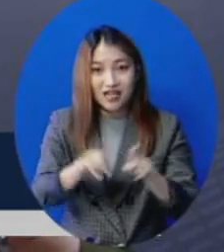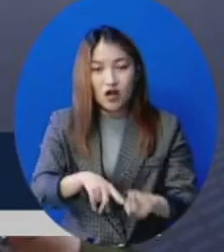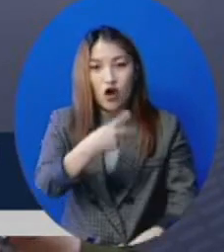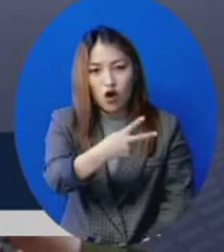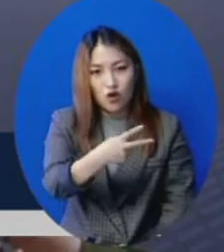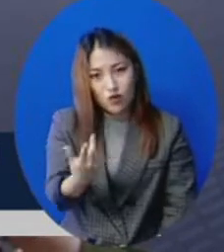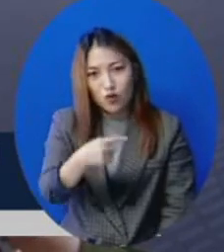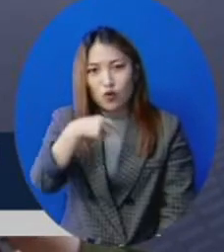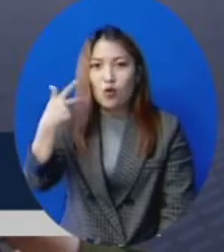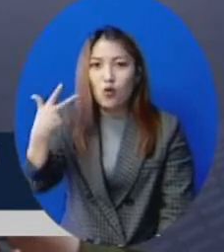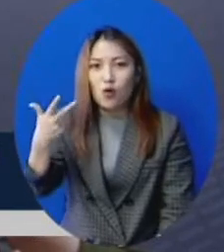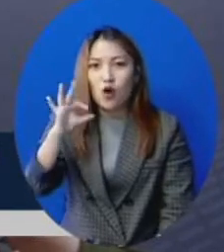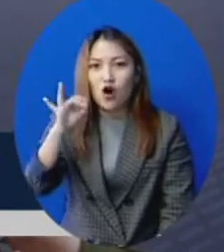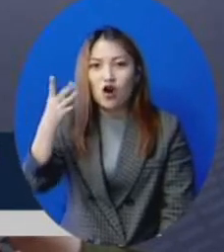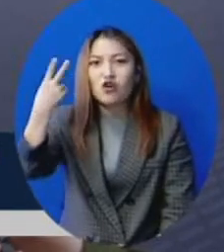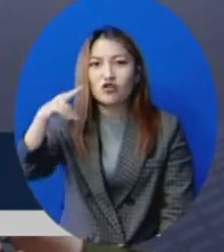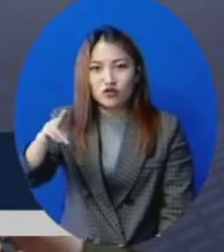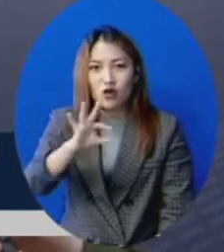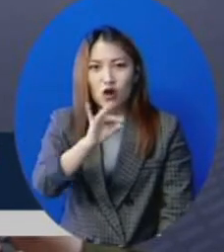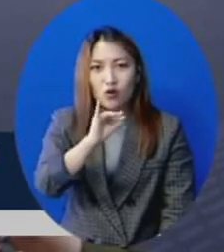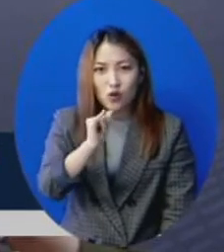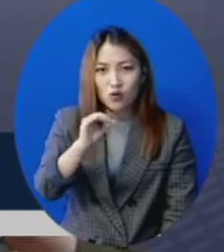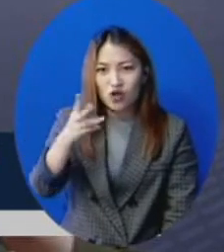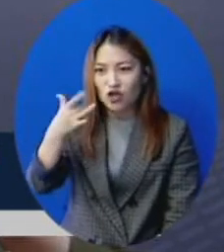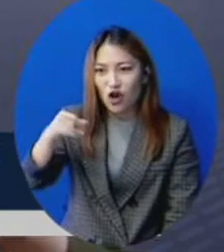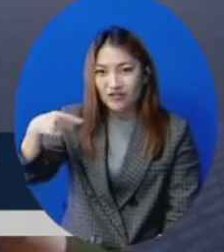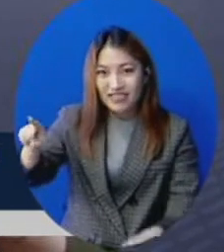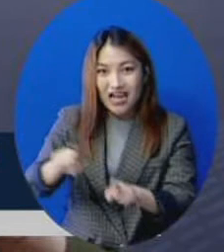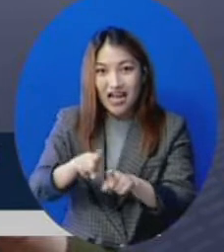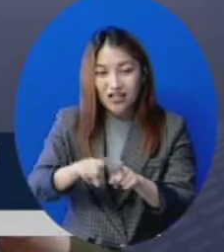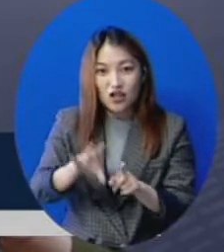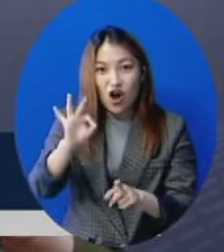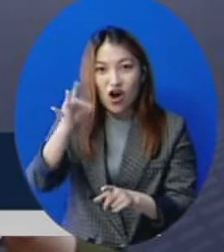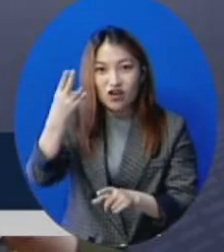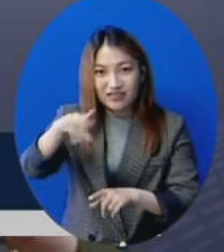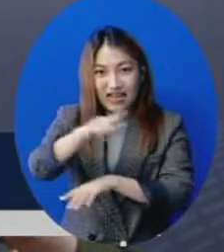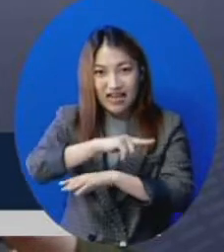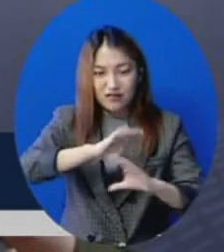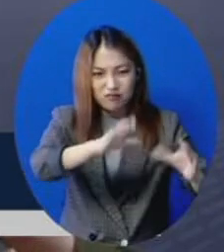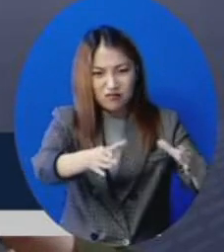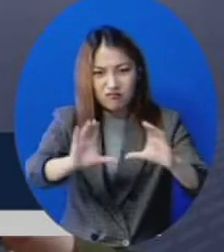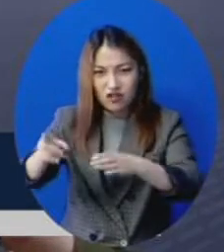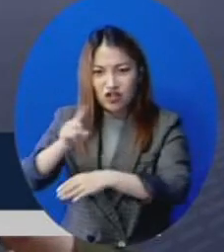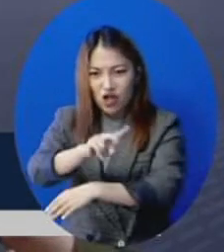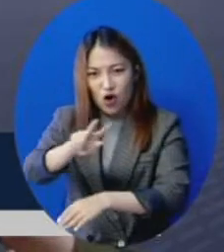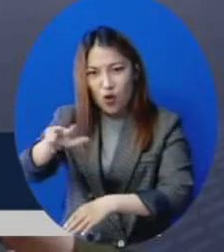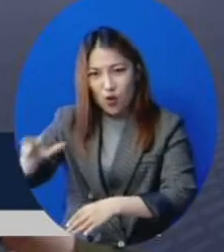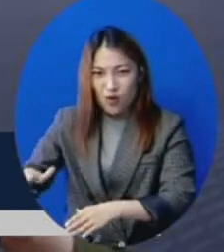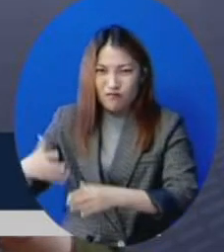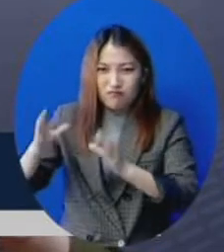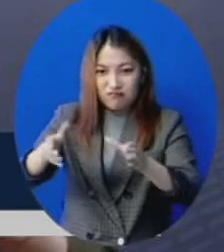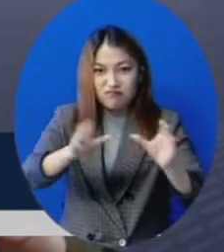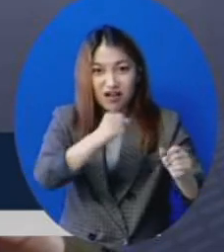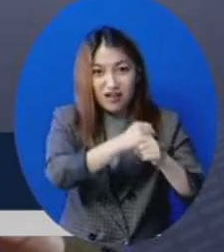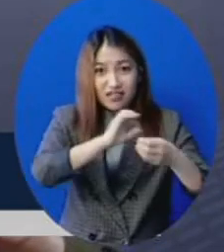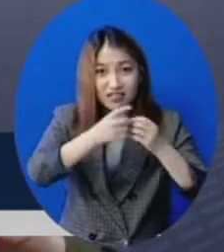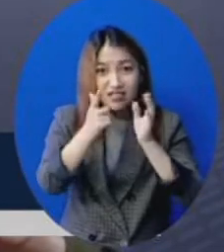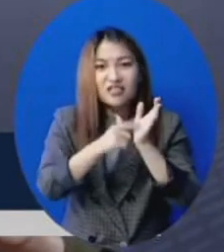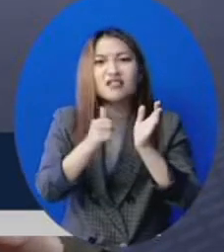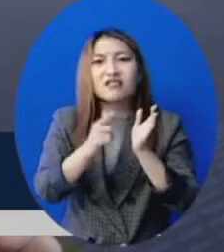ордтой, Оюутгаа шиг 2-3 ордтой байх юм бол өнөөдөр бидэнд энэ боломж болцоог бол гаргаж өгнө. Тийм учраас биднес юу их